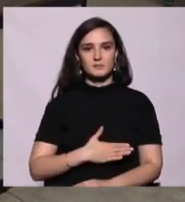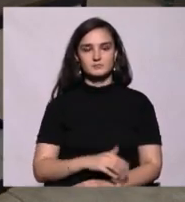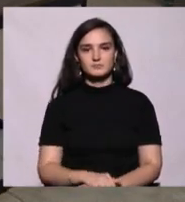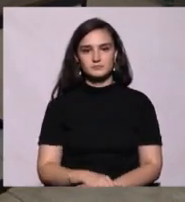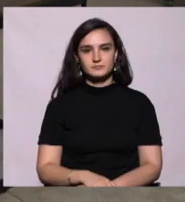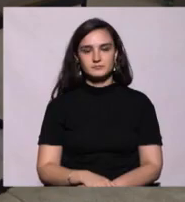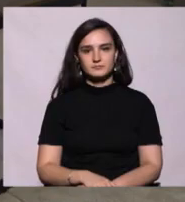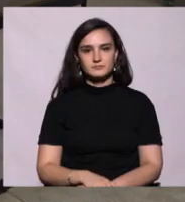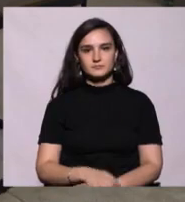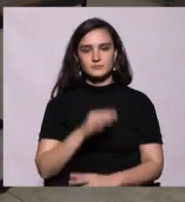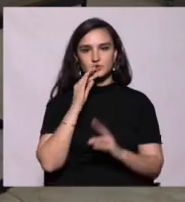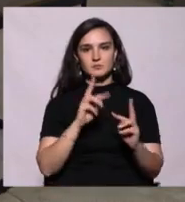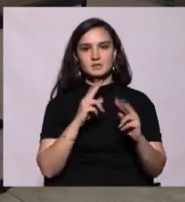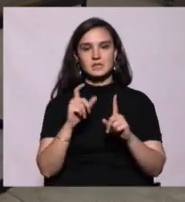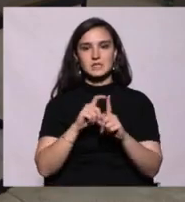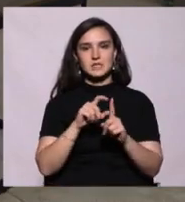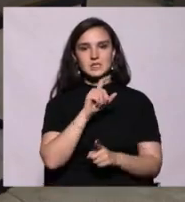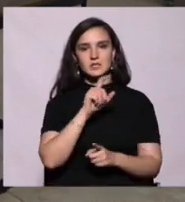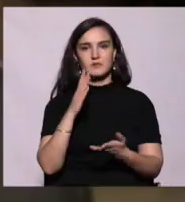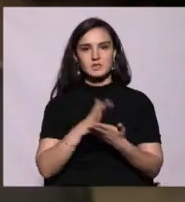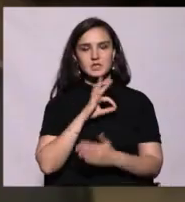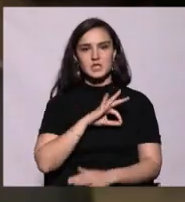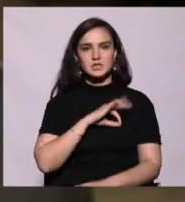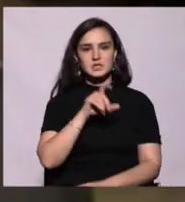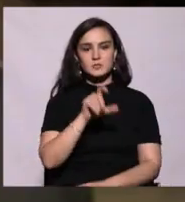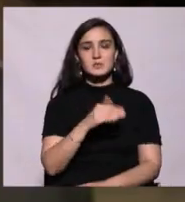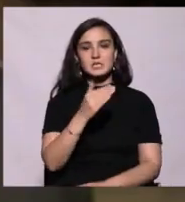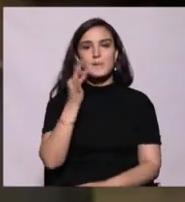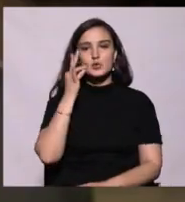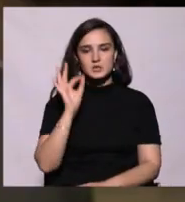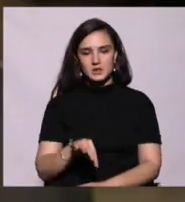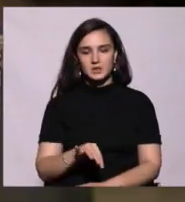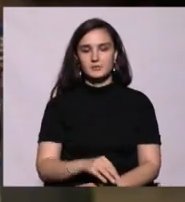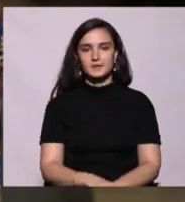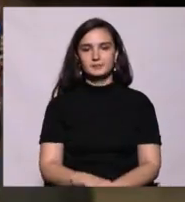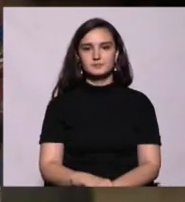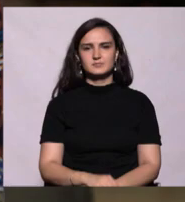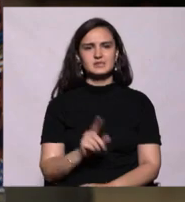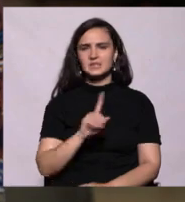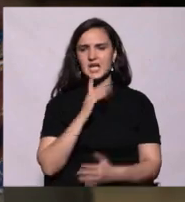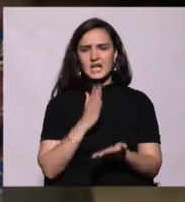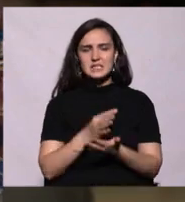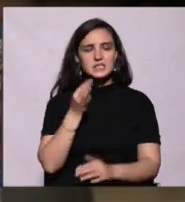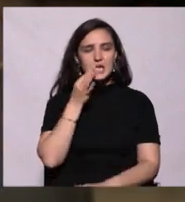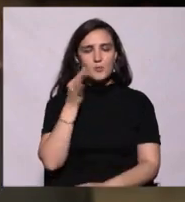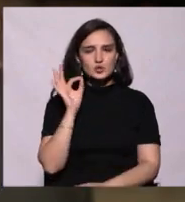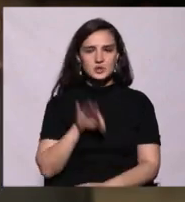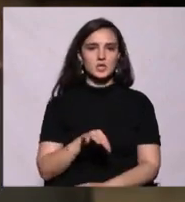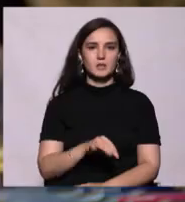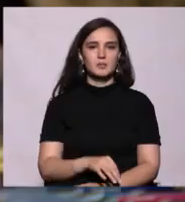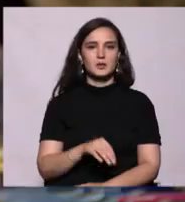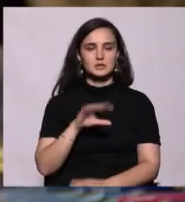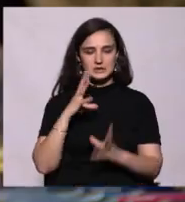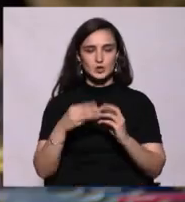კმაყოფილება. Our next word is customer experience. Mr. Carter, what is experience